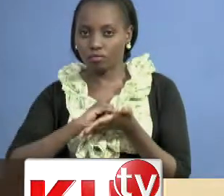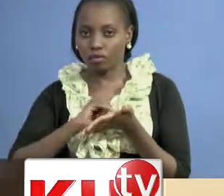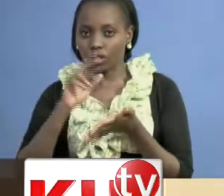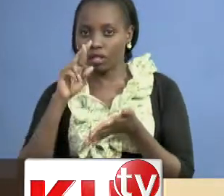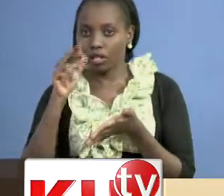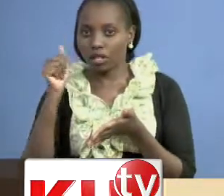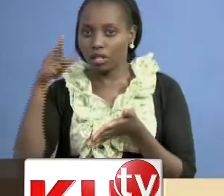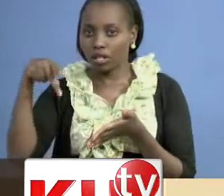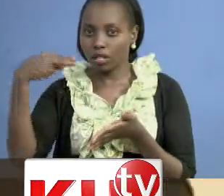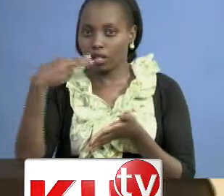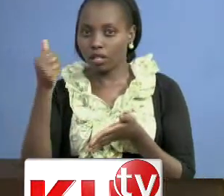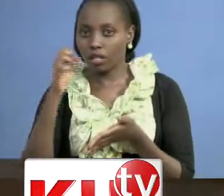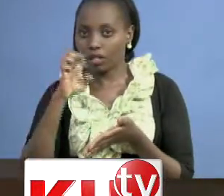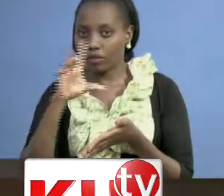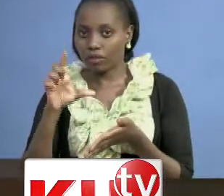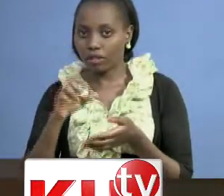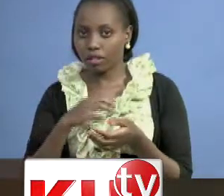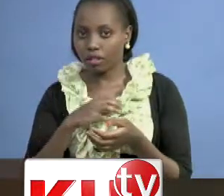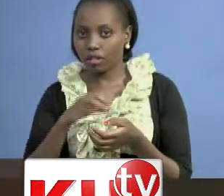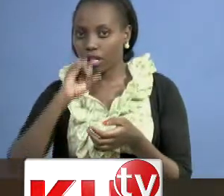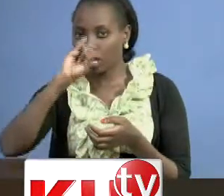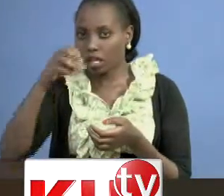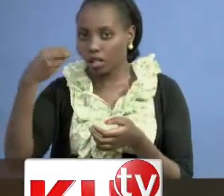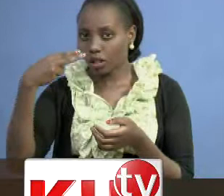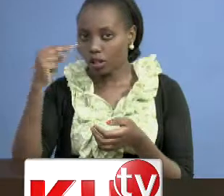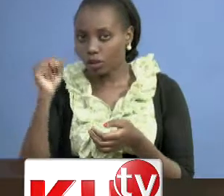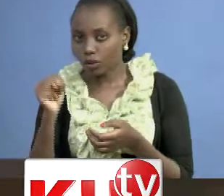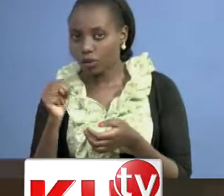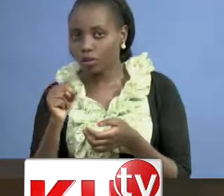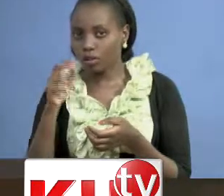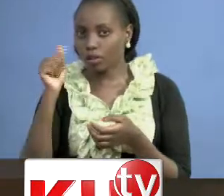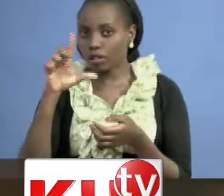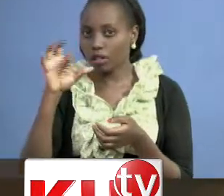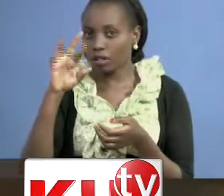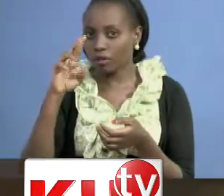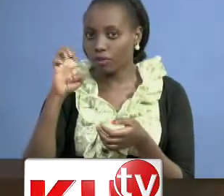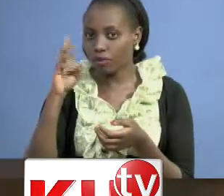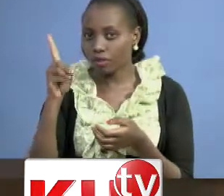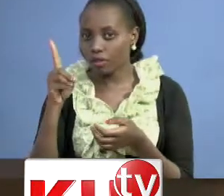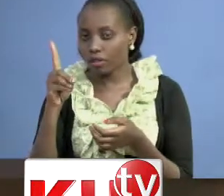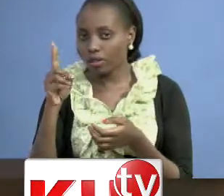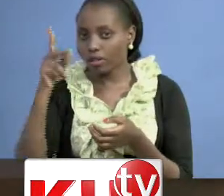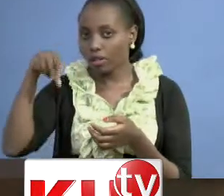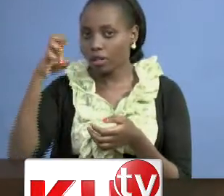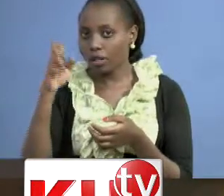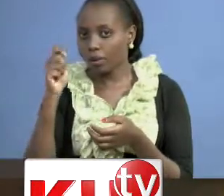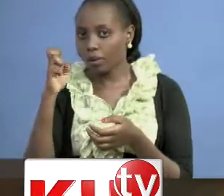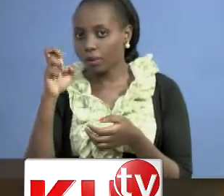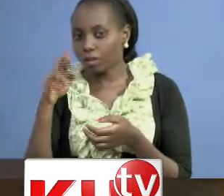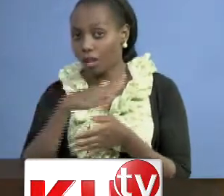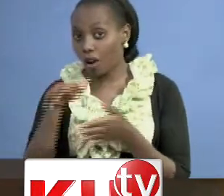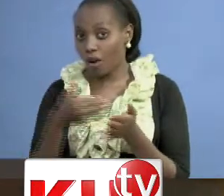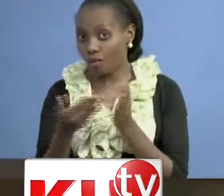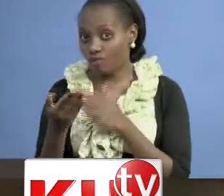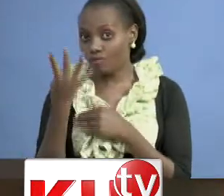Sauti Wanjala, Mbaga Tuzinde, John Kechula, Alfred Wesonga, Peter Otuona,